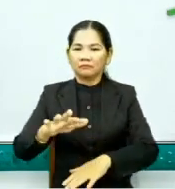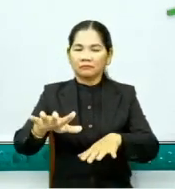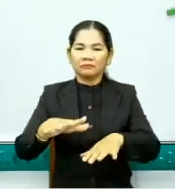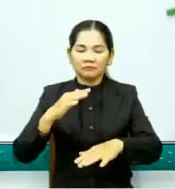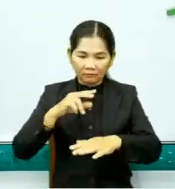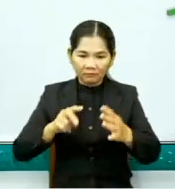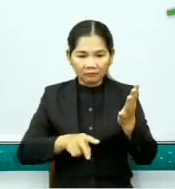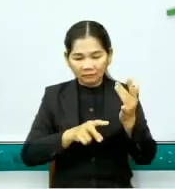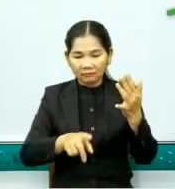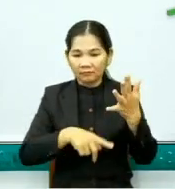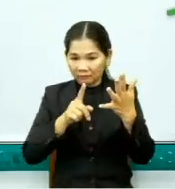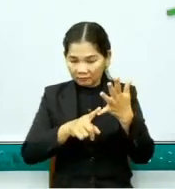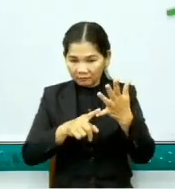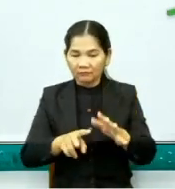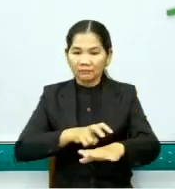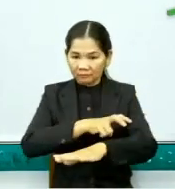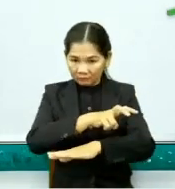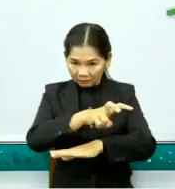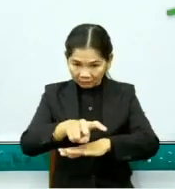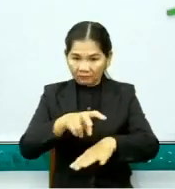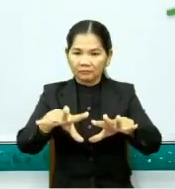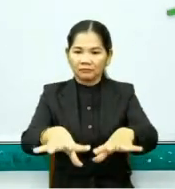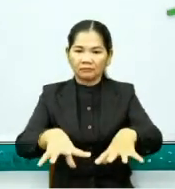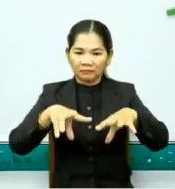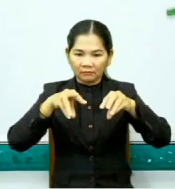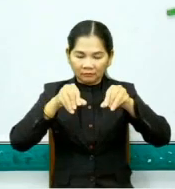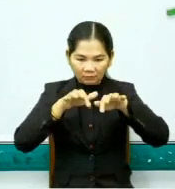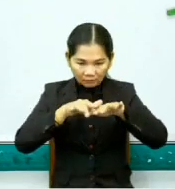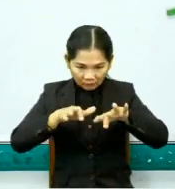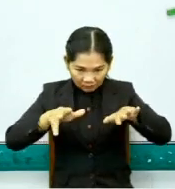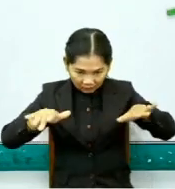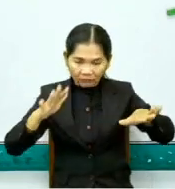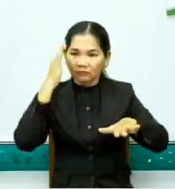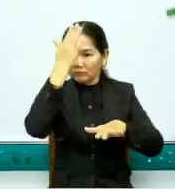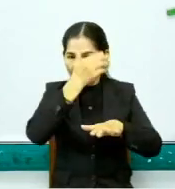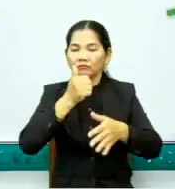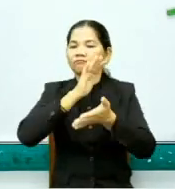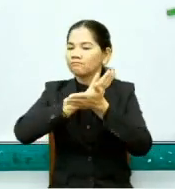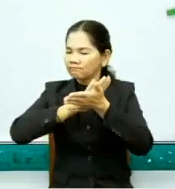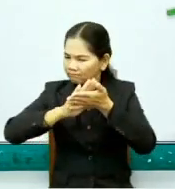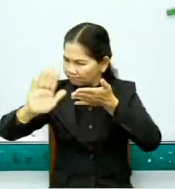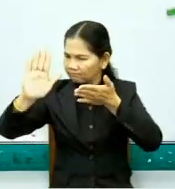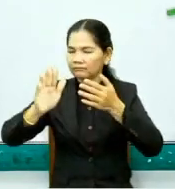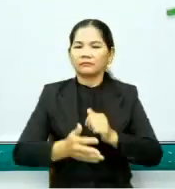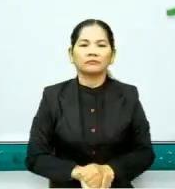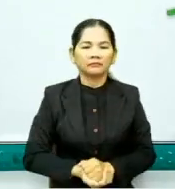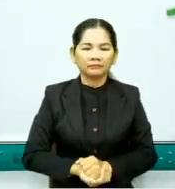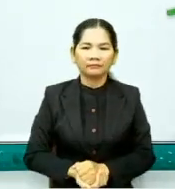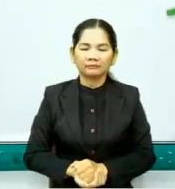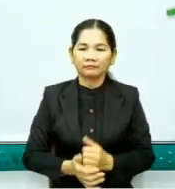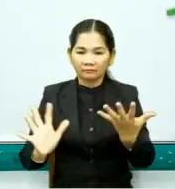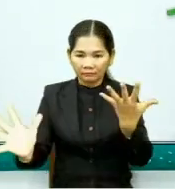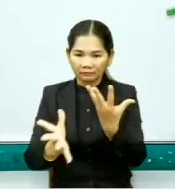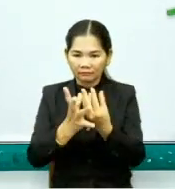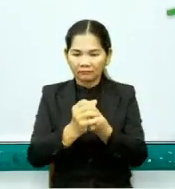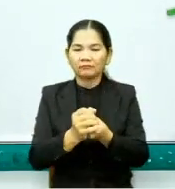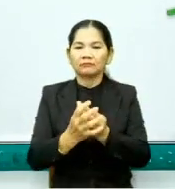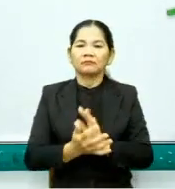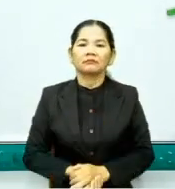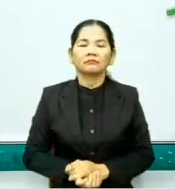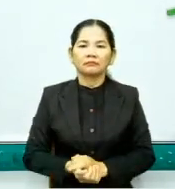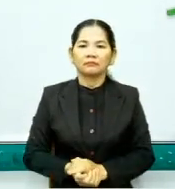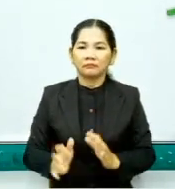ai miễn xâm rọt xa rọt xa ạp chá là ồn nà con chá con chá lại bàn là ồn nàng chấn chá nẹ cứ xa rộp ôi con bởi đồng